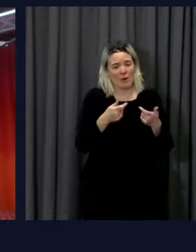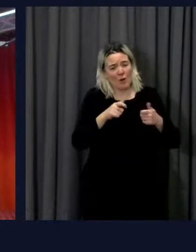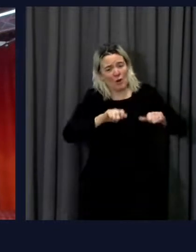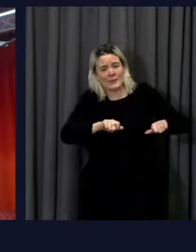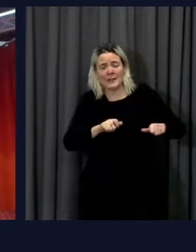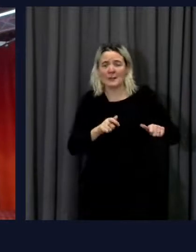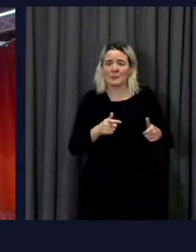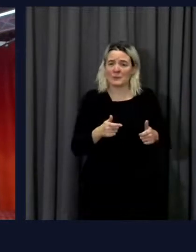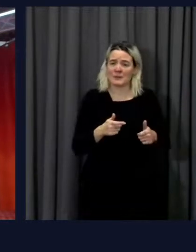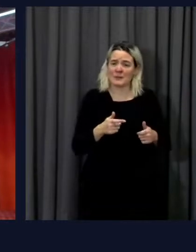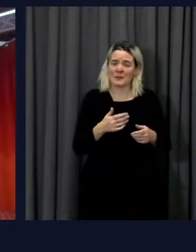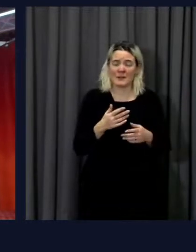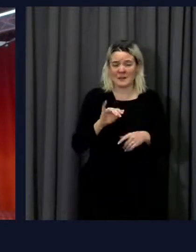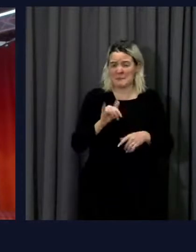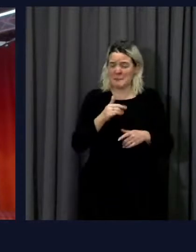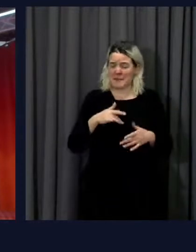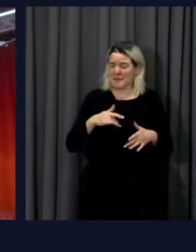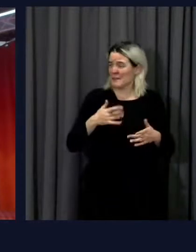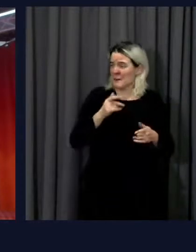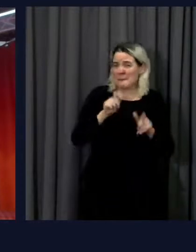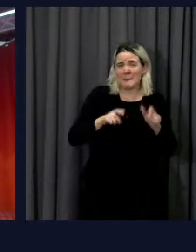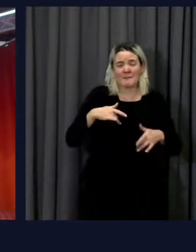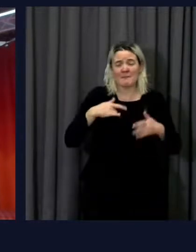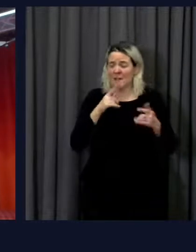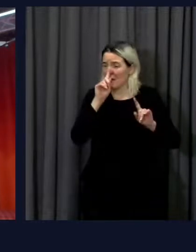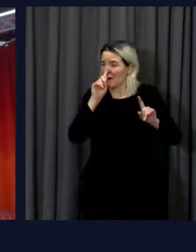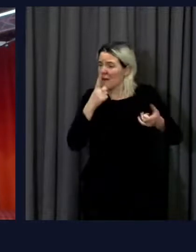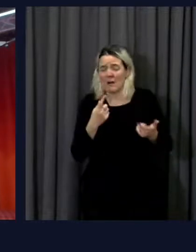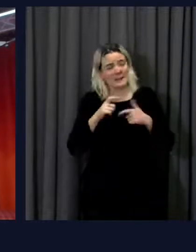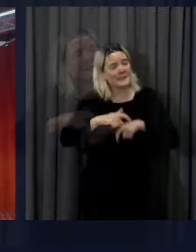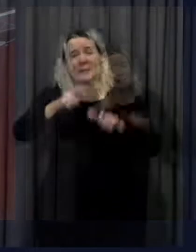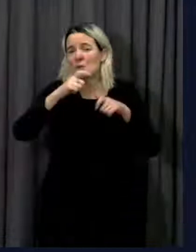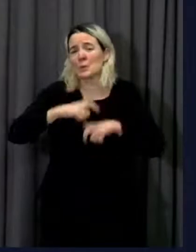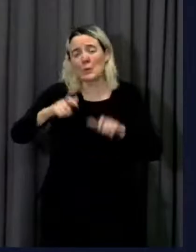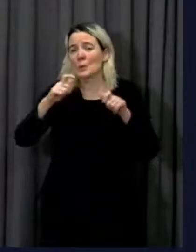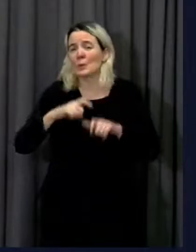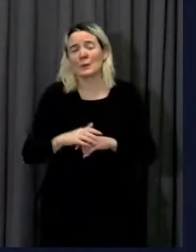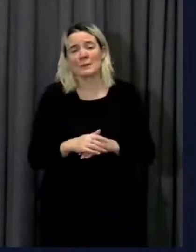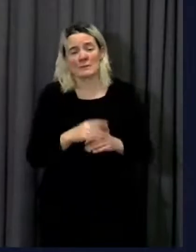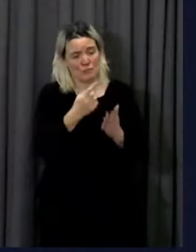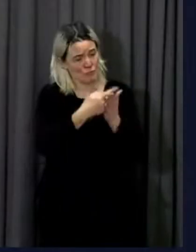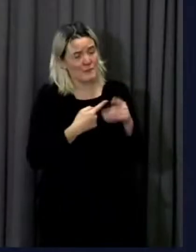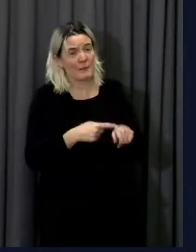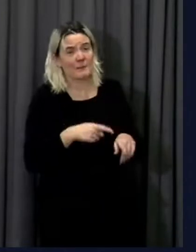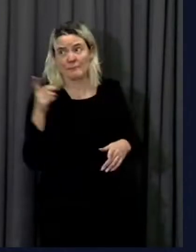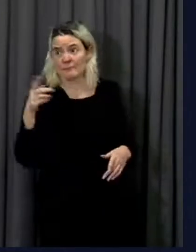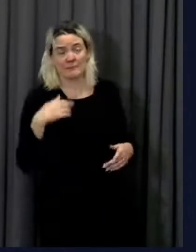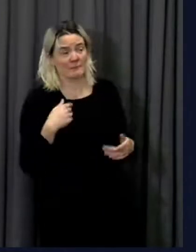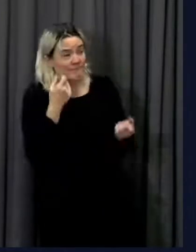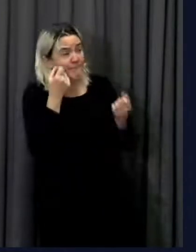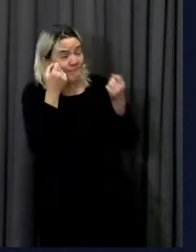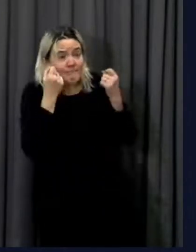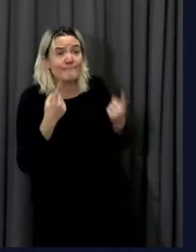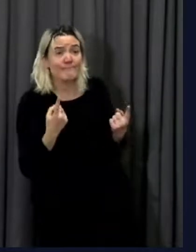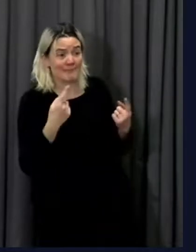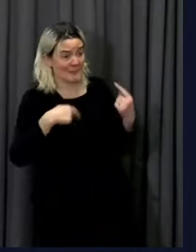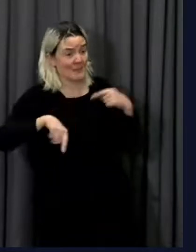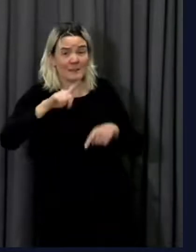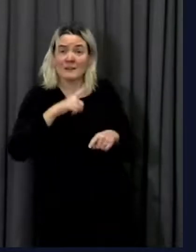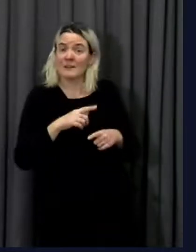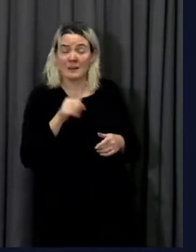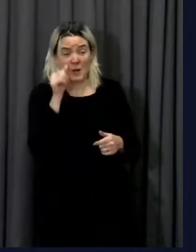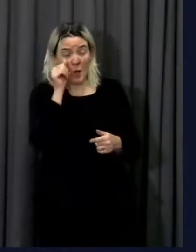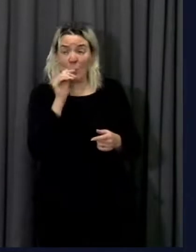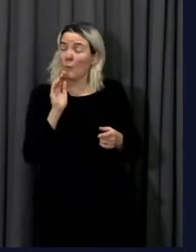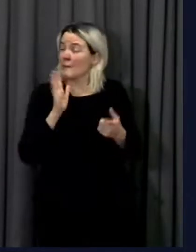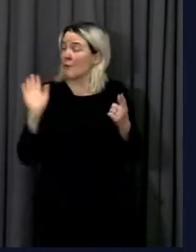penderfynu allwn i ddim gwneud hyn ddim mwy Wel dwi'n deall yn iawn bod pobl wedi cael digon o sefyllfa ni gyd i